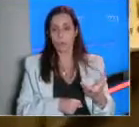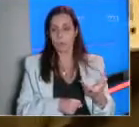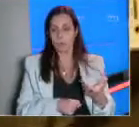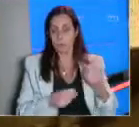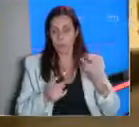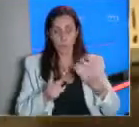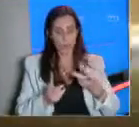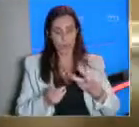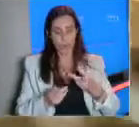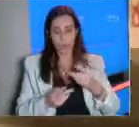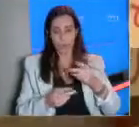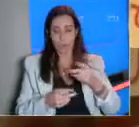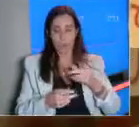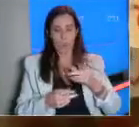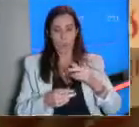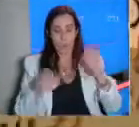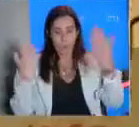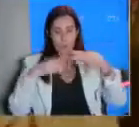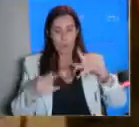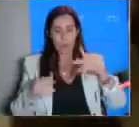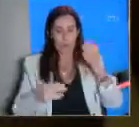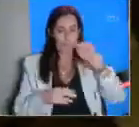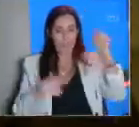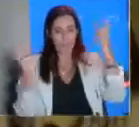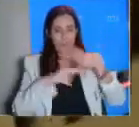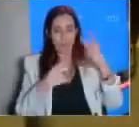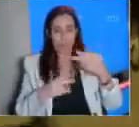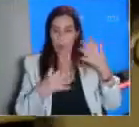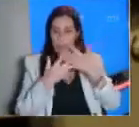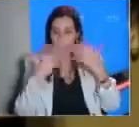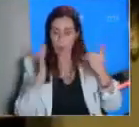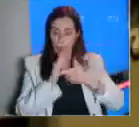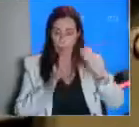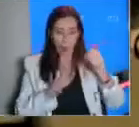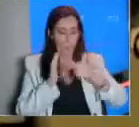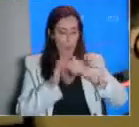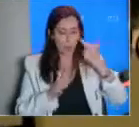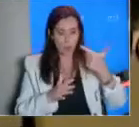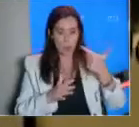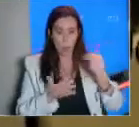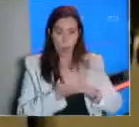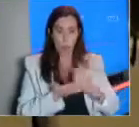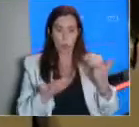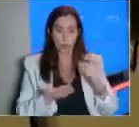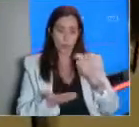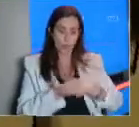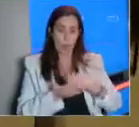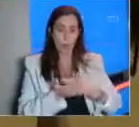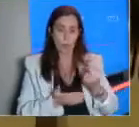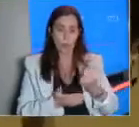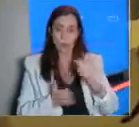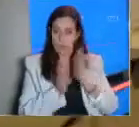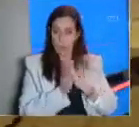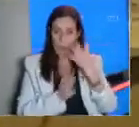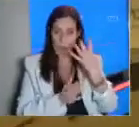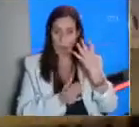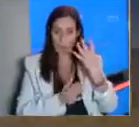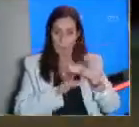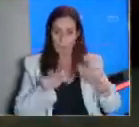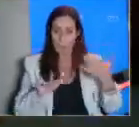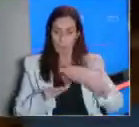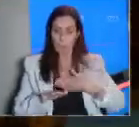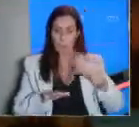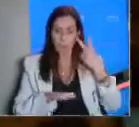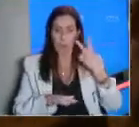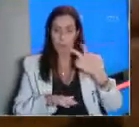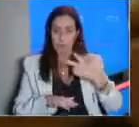את ההסכם, אתם המצרים חתכתם את ההסכם, הלכנו לבוררות פעם ראשונה, פעם שנייה, הוחלט, שלמו לנו את הכסף, ביקשנו 4 מיליארד דולר,